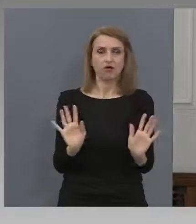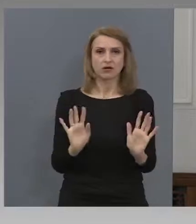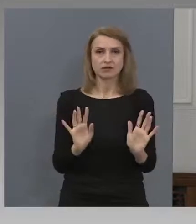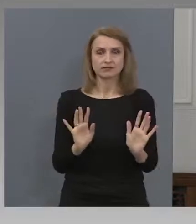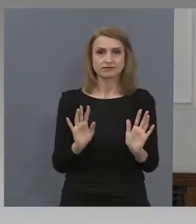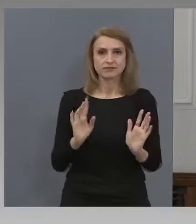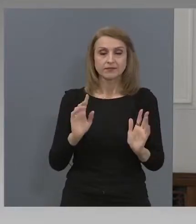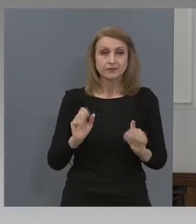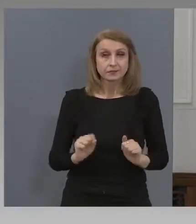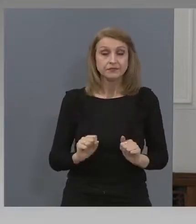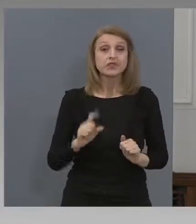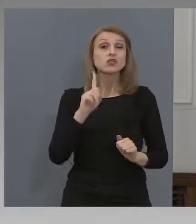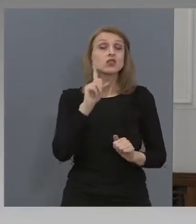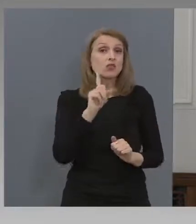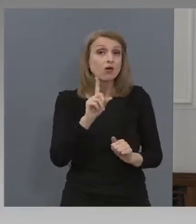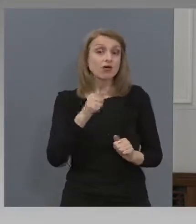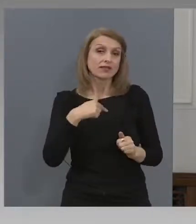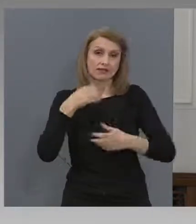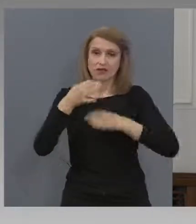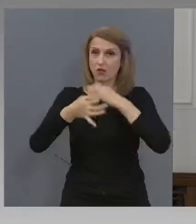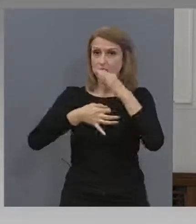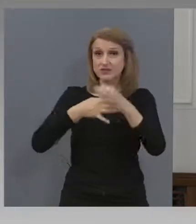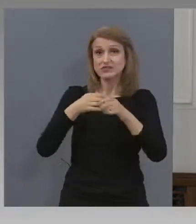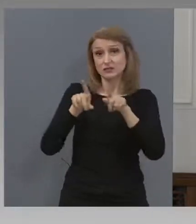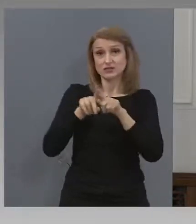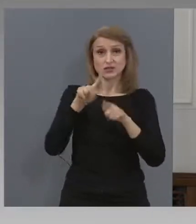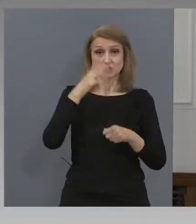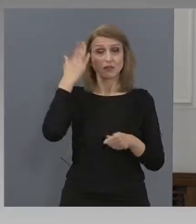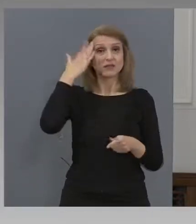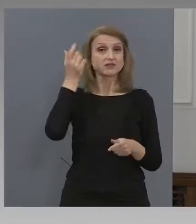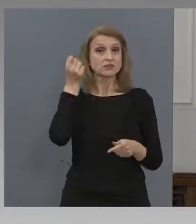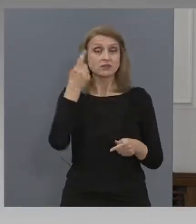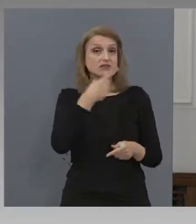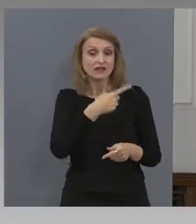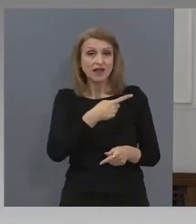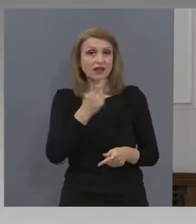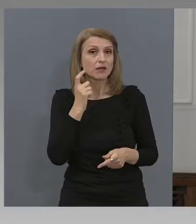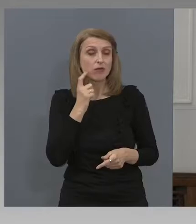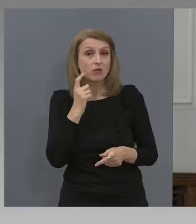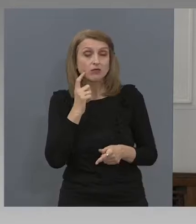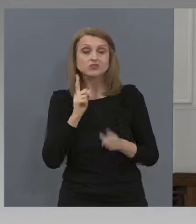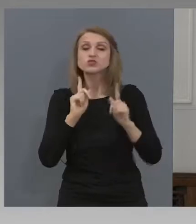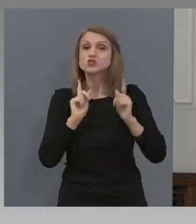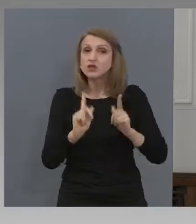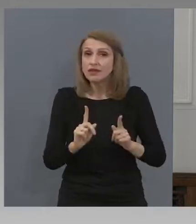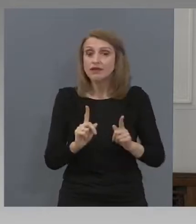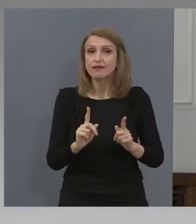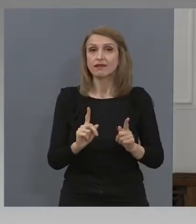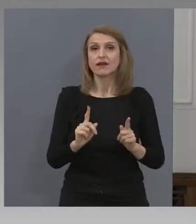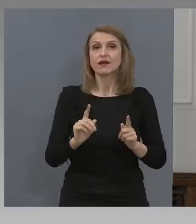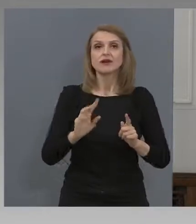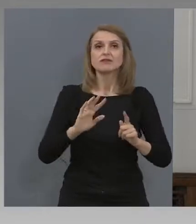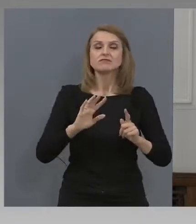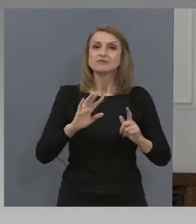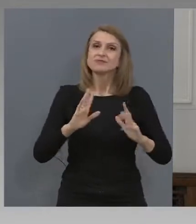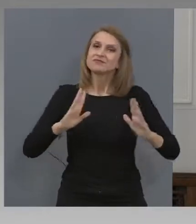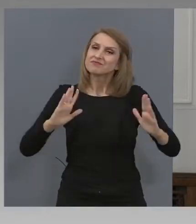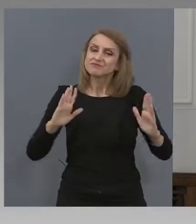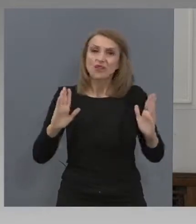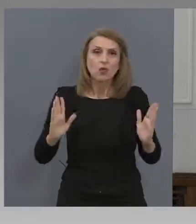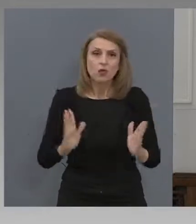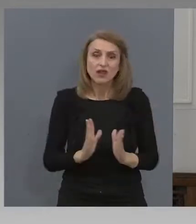че обяснихме и на премиера, че налагането пък на изцяло